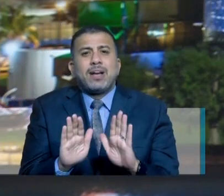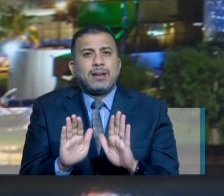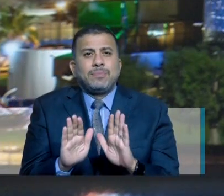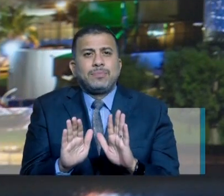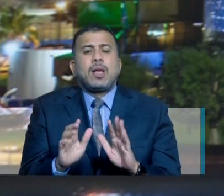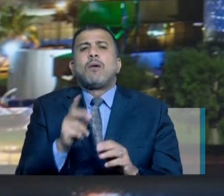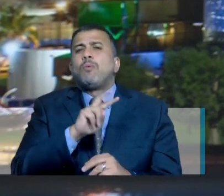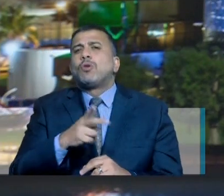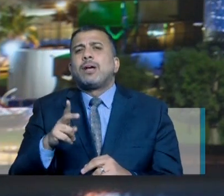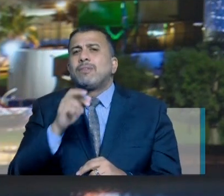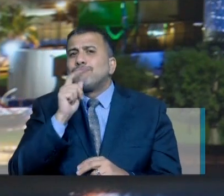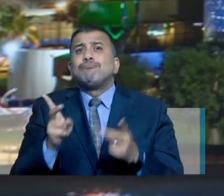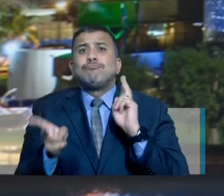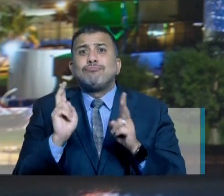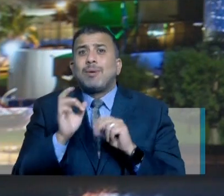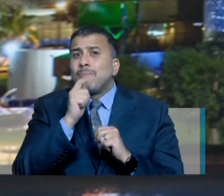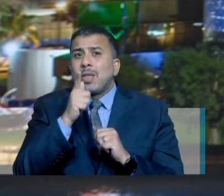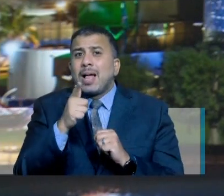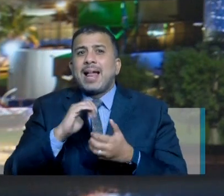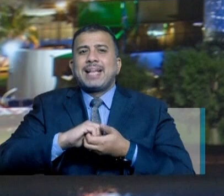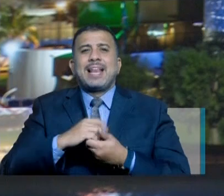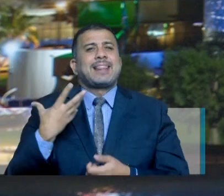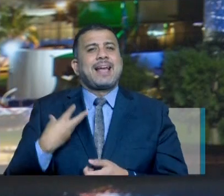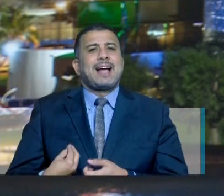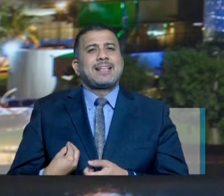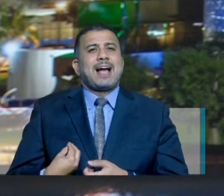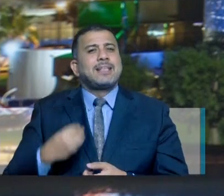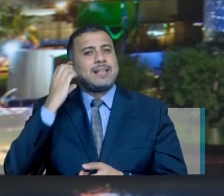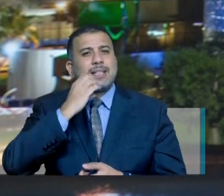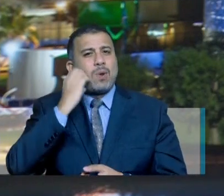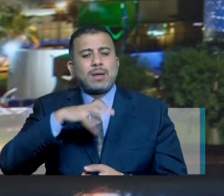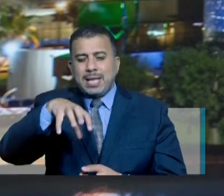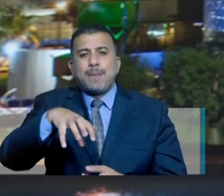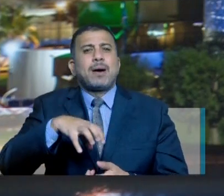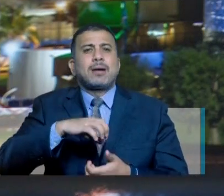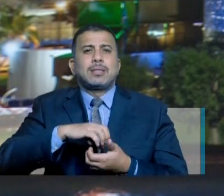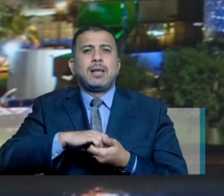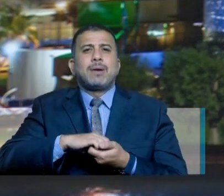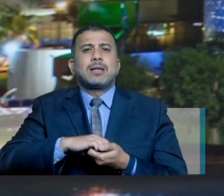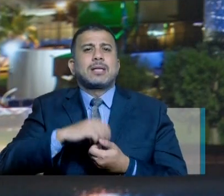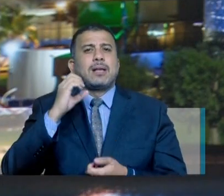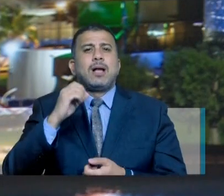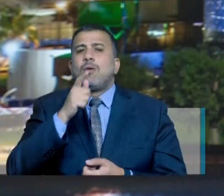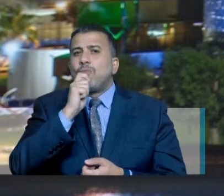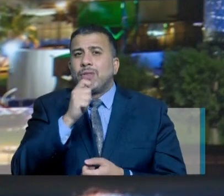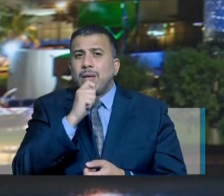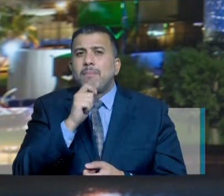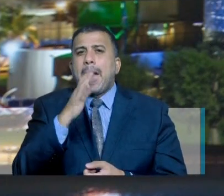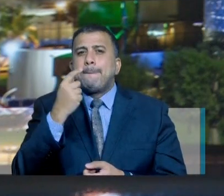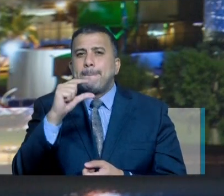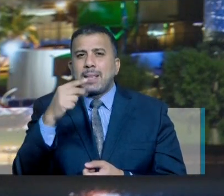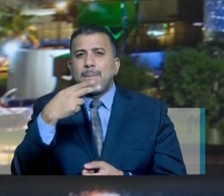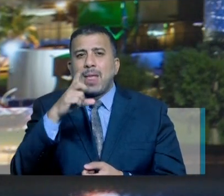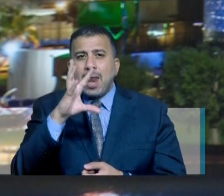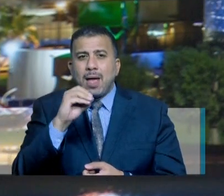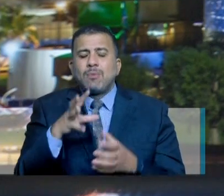شتاء دافئ محتفله خلال وجودها بعيد الاتحاد لد لدوله الامارات موفدنا محمد